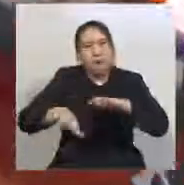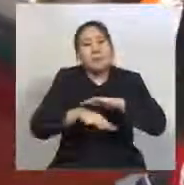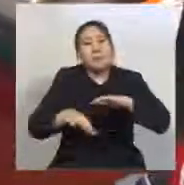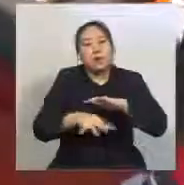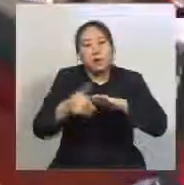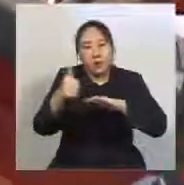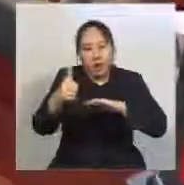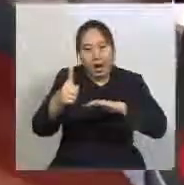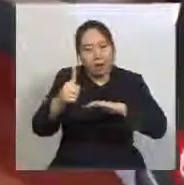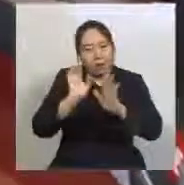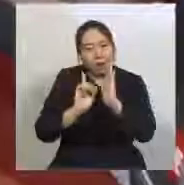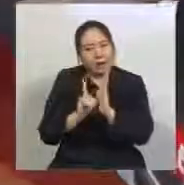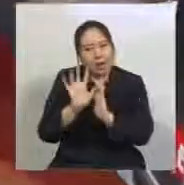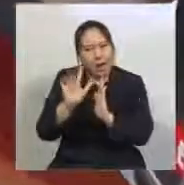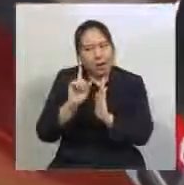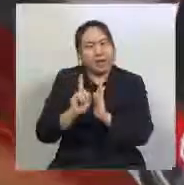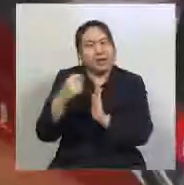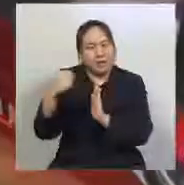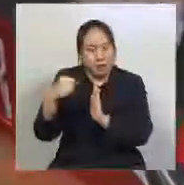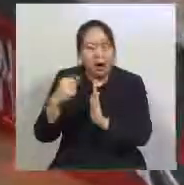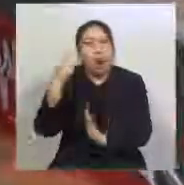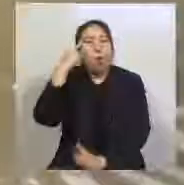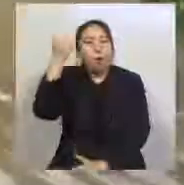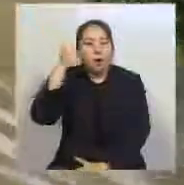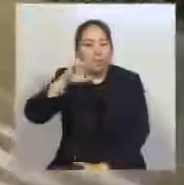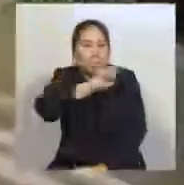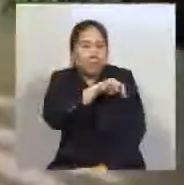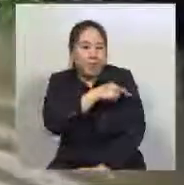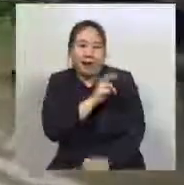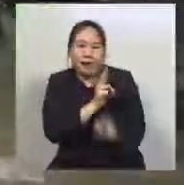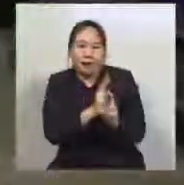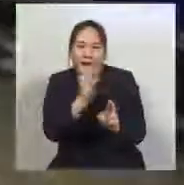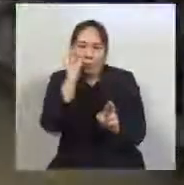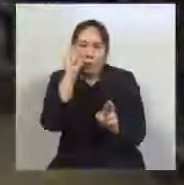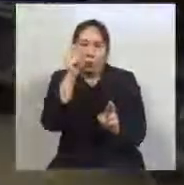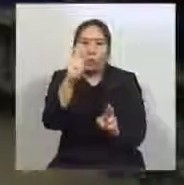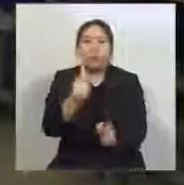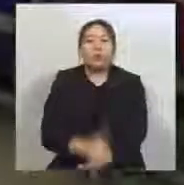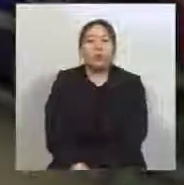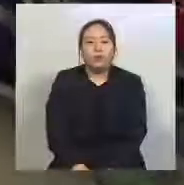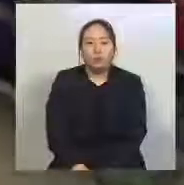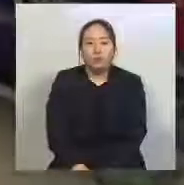ได้รู้ผลภายใน 5-10 นาทีเพื่อที่จะให้แพทย์สามารถรักษาผู้ป่วยได้ทันท่วงทีนั่นเองค่ะ